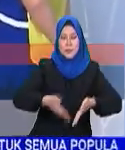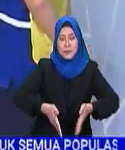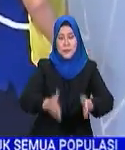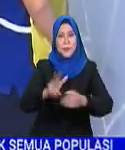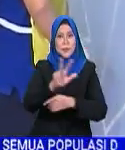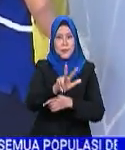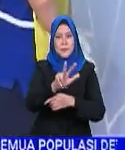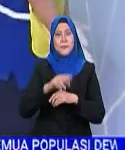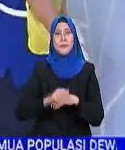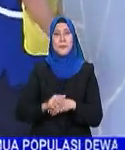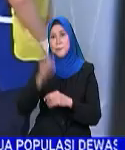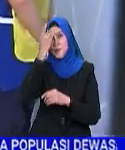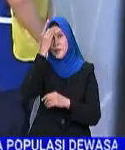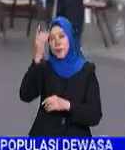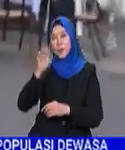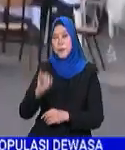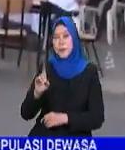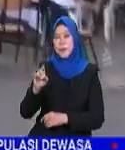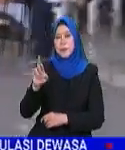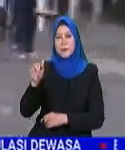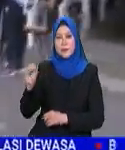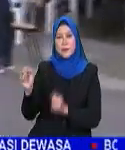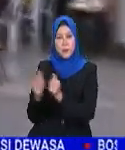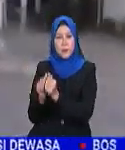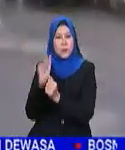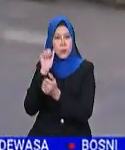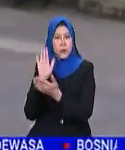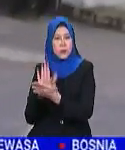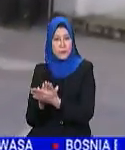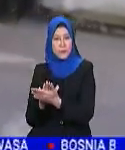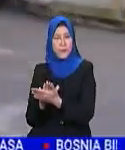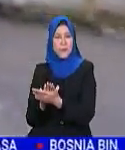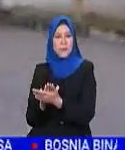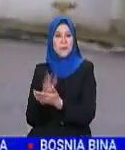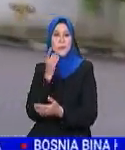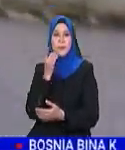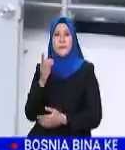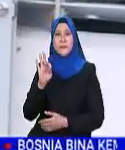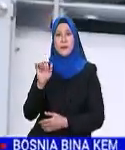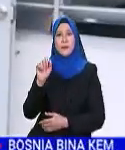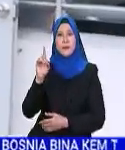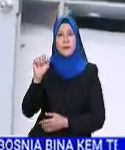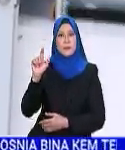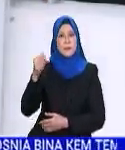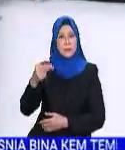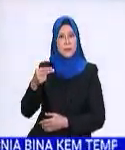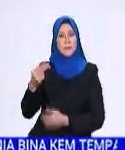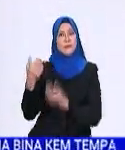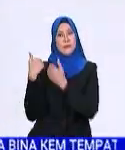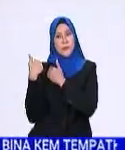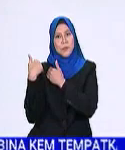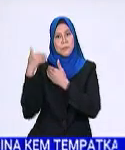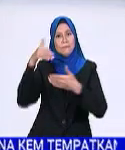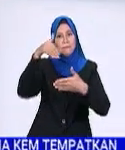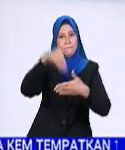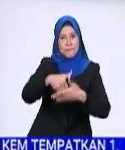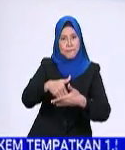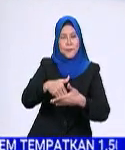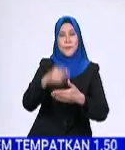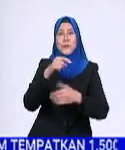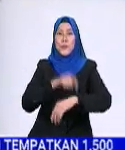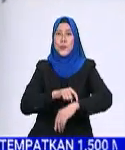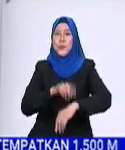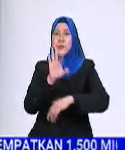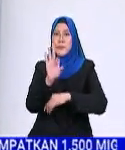3. Manakala Datuk Seri Idris yang ditemani isterinya, Datin Seri Fadilah Abdullah, menunaikan tanggungjawab sebagai pemilih pada